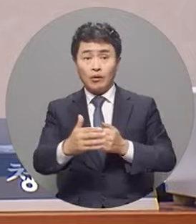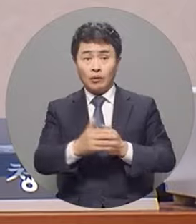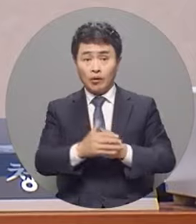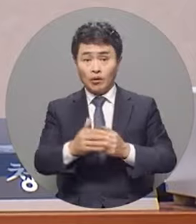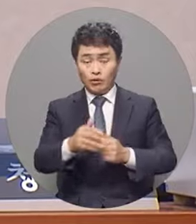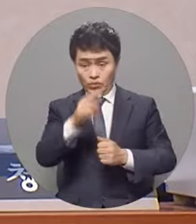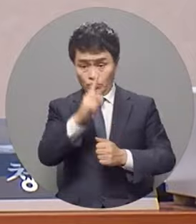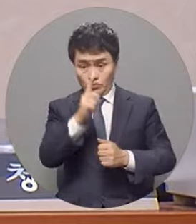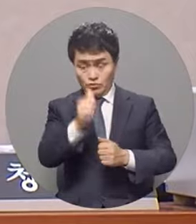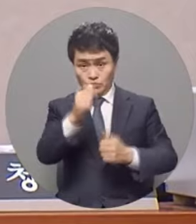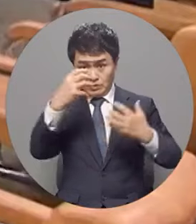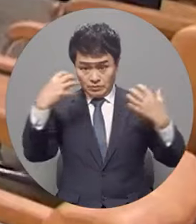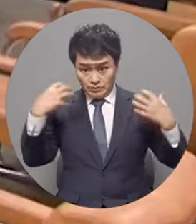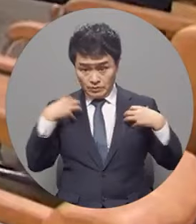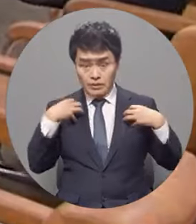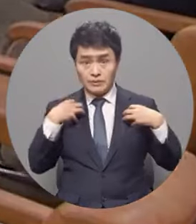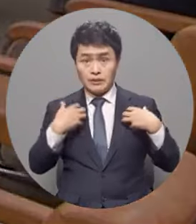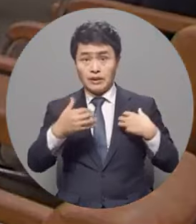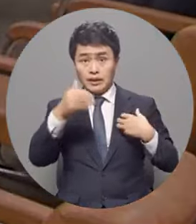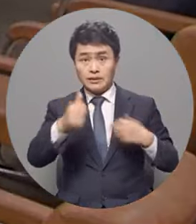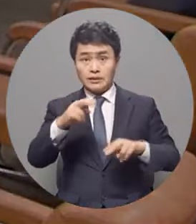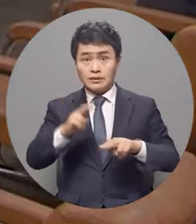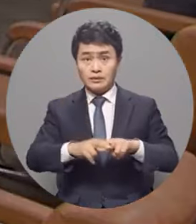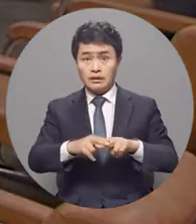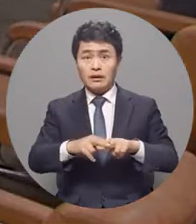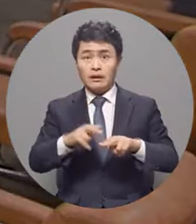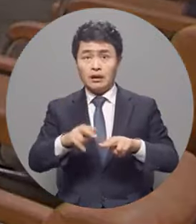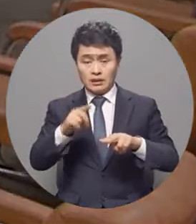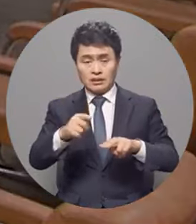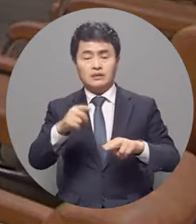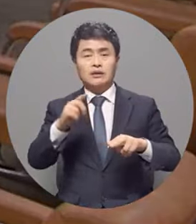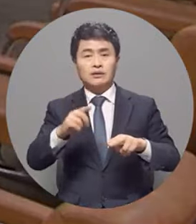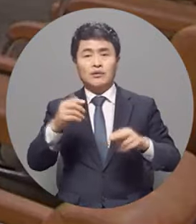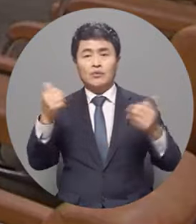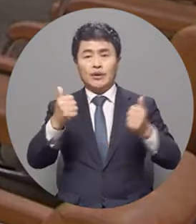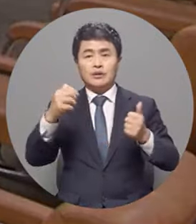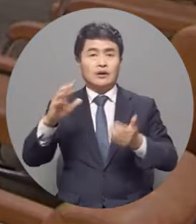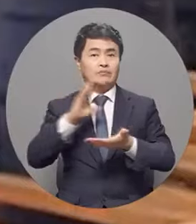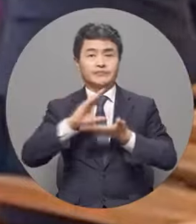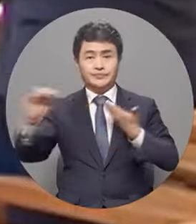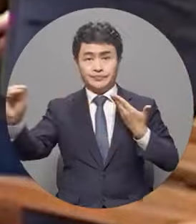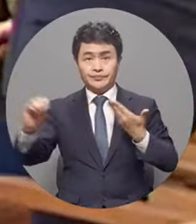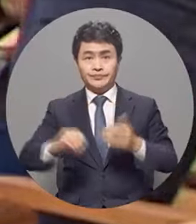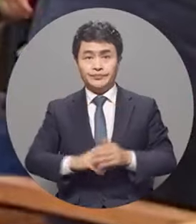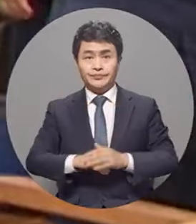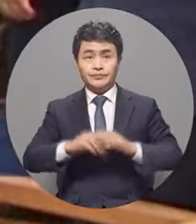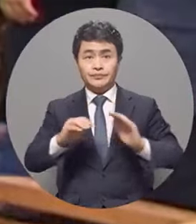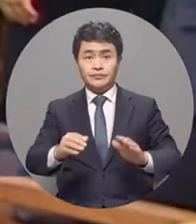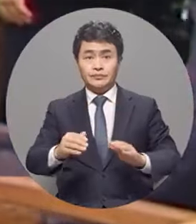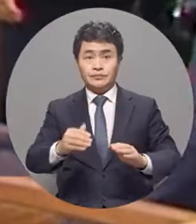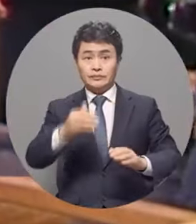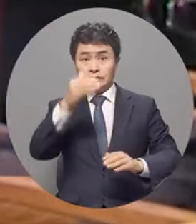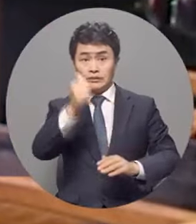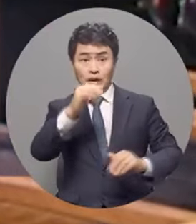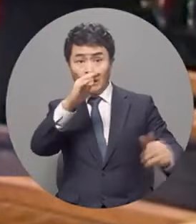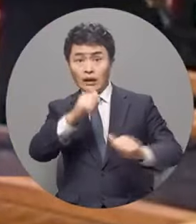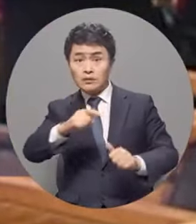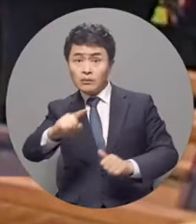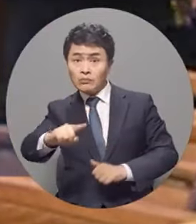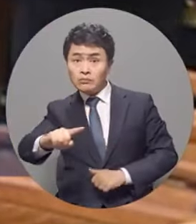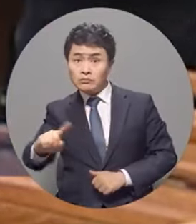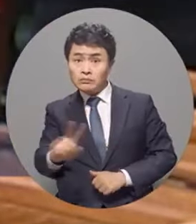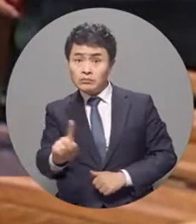부처잖아요. 앉아 계세요. 박 장관은 그대로 회의장을 나가버렸습니다. 장관! 지금 뭐 하는 겁니까?